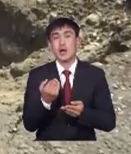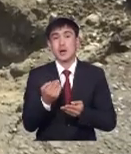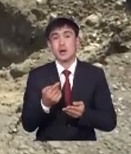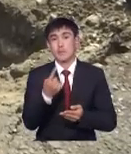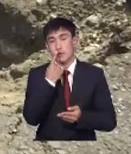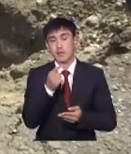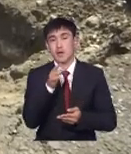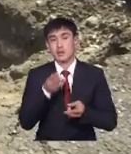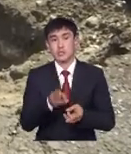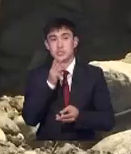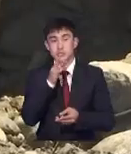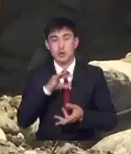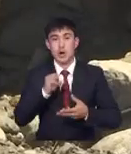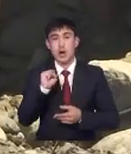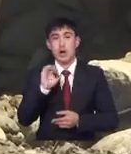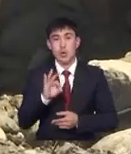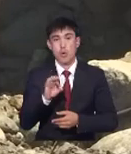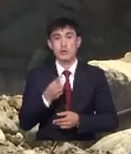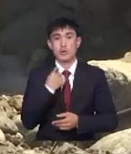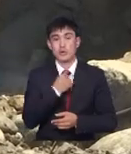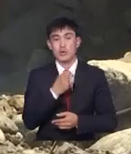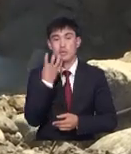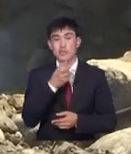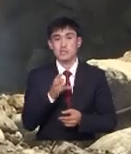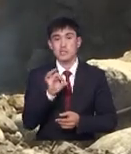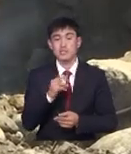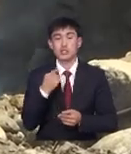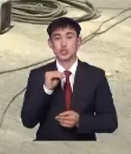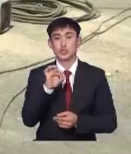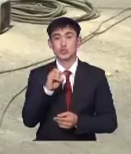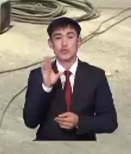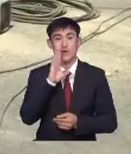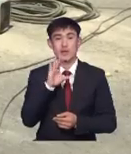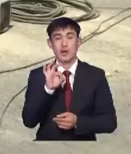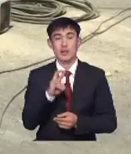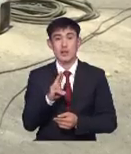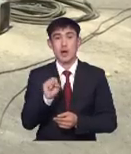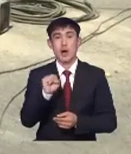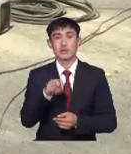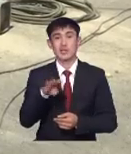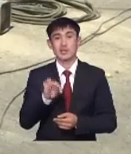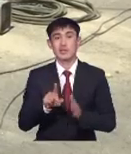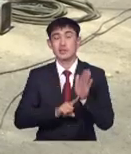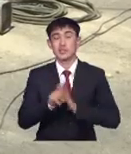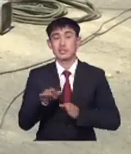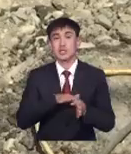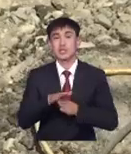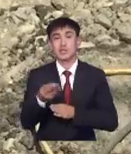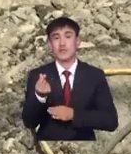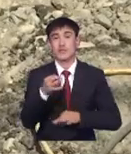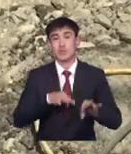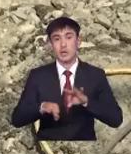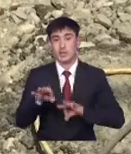отопительного сезона акционерные общества «Талдыкурган Теплосервис», «ЖТСУ Водоканал» и АО «Татек» приступили к реализации